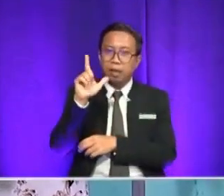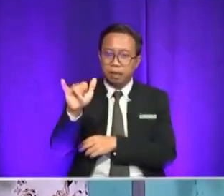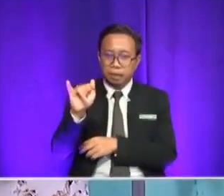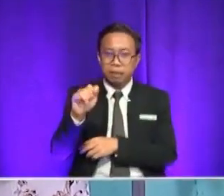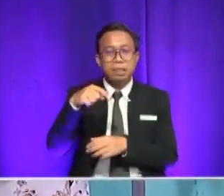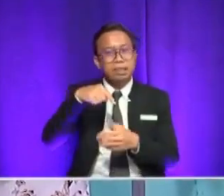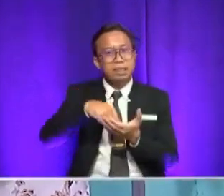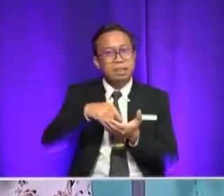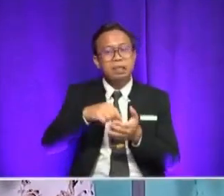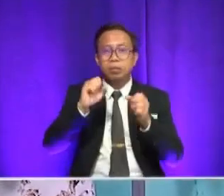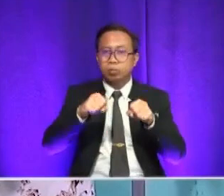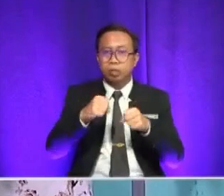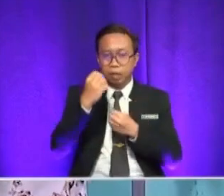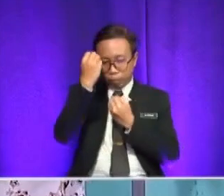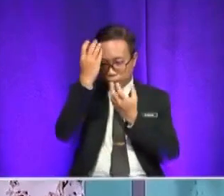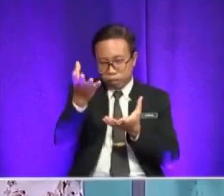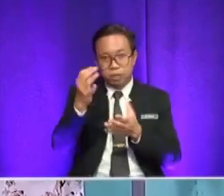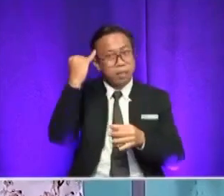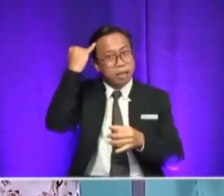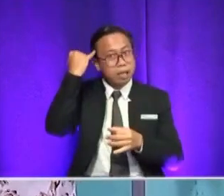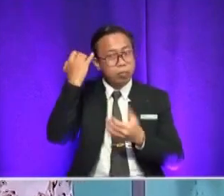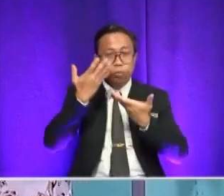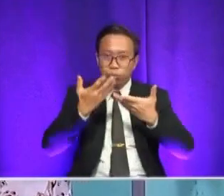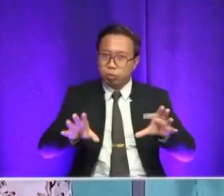sinilah aplikasi pengetahuan dilaksanakan.